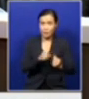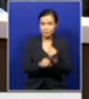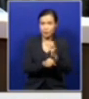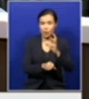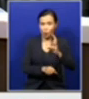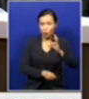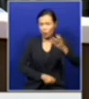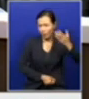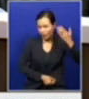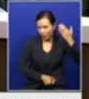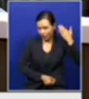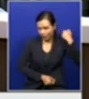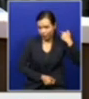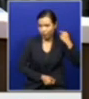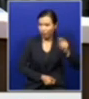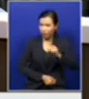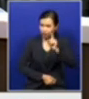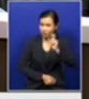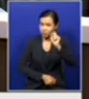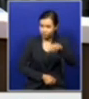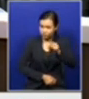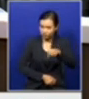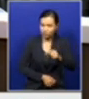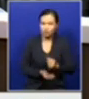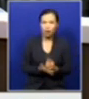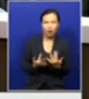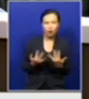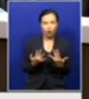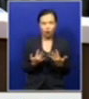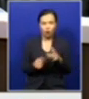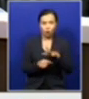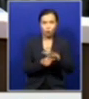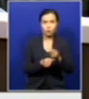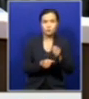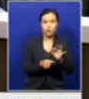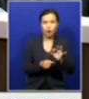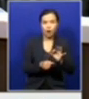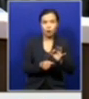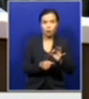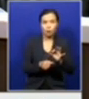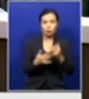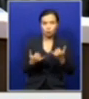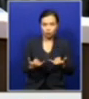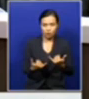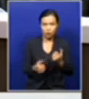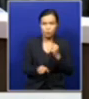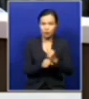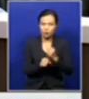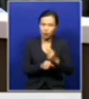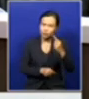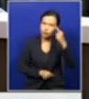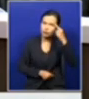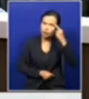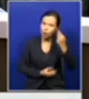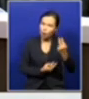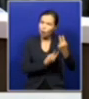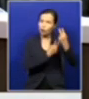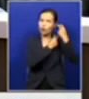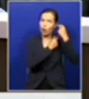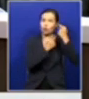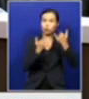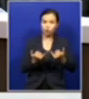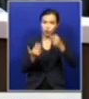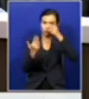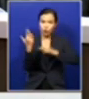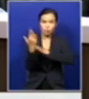าแล้วหรือเปล่าคะไม่ใช่รอให้เกิดโควิดแล้วถึงมาระลึกได้ว่าถึงเวลาแล้วที่ประเทศไทยต้องป